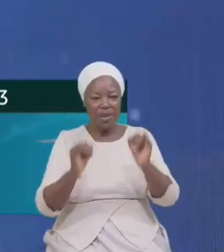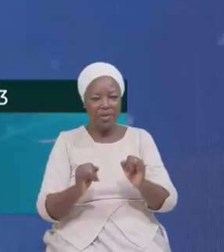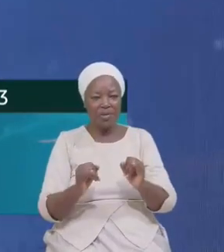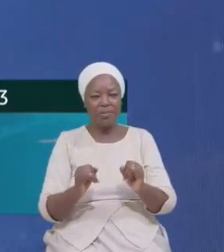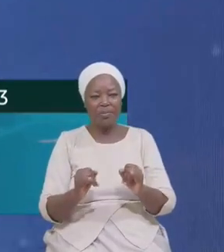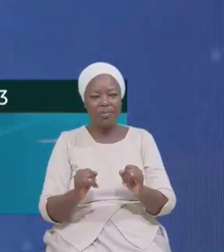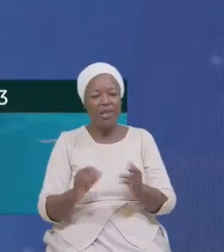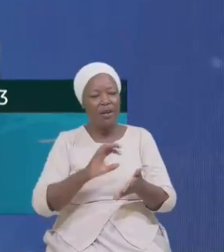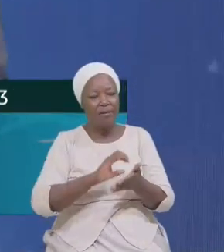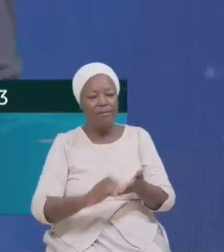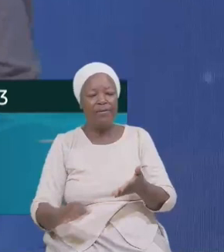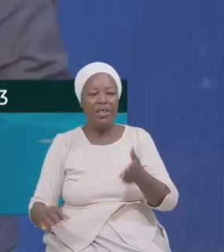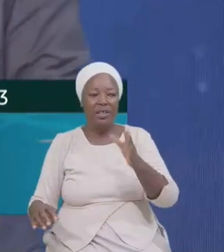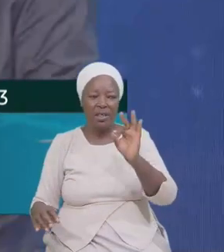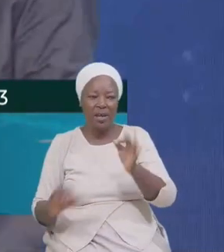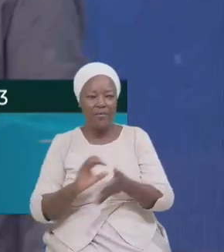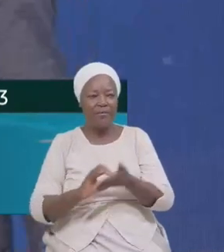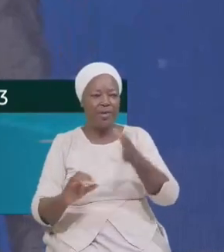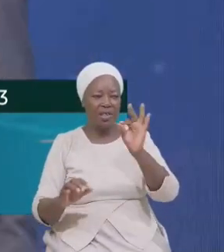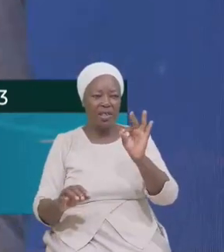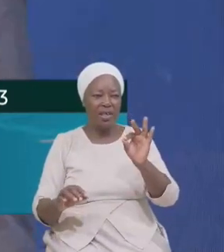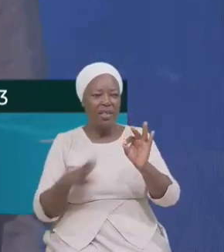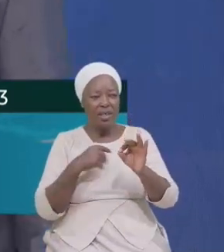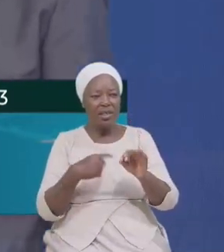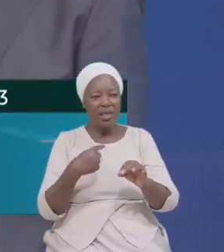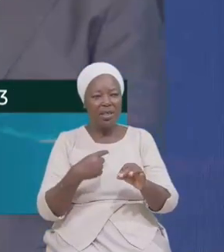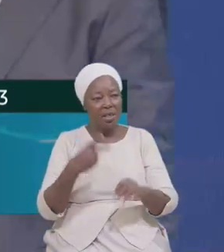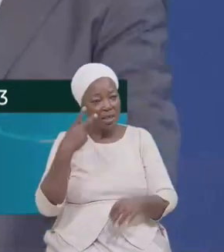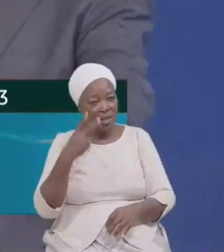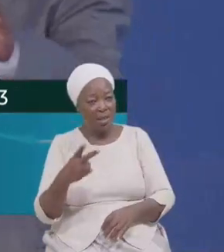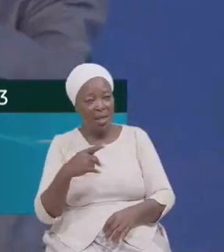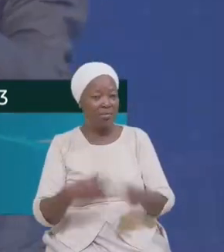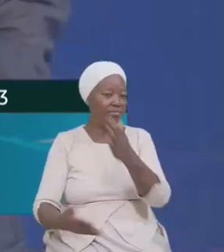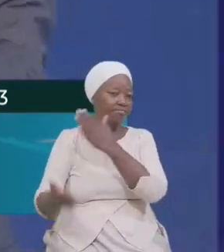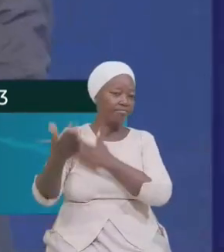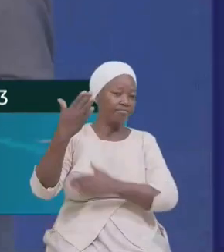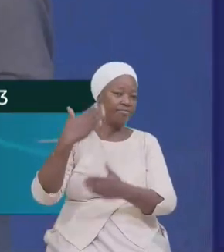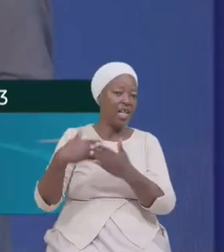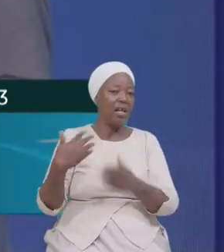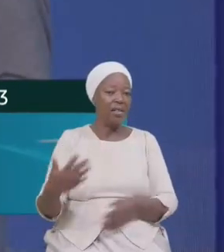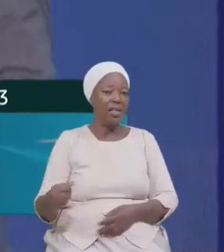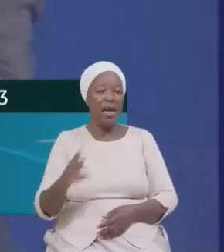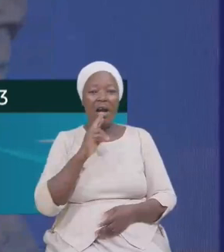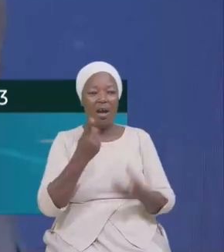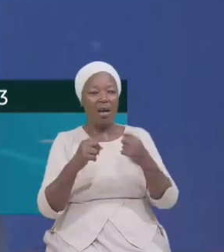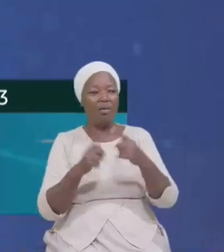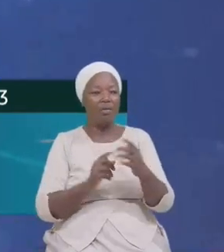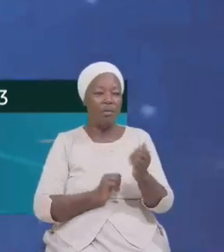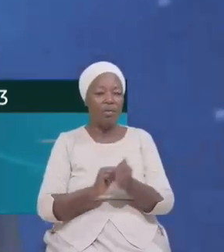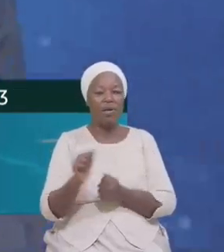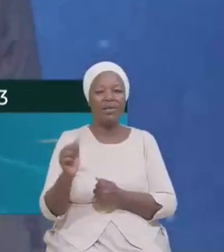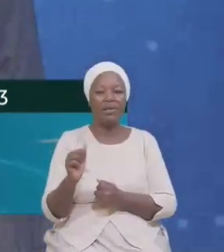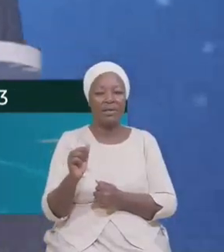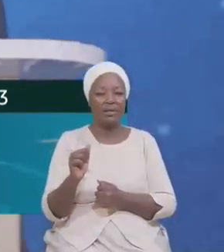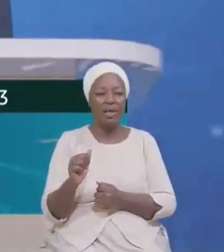Et verset 9. Voici les premières choses se sont accomplies.